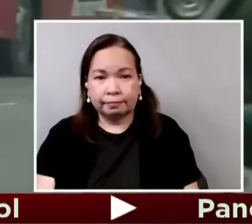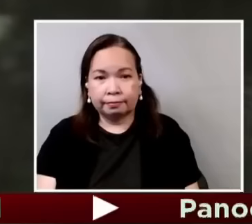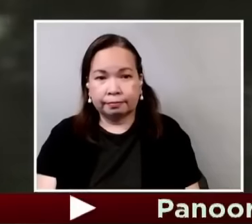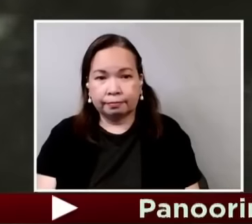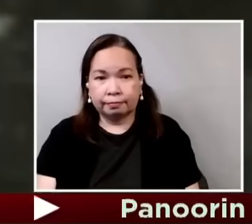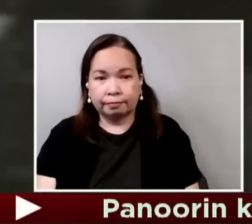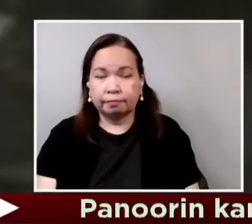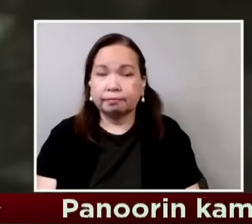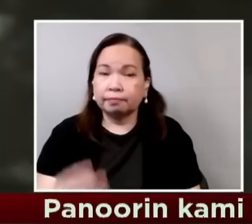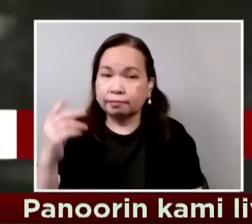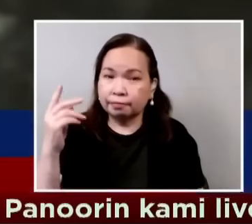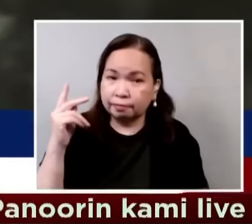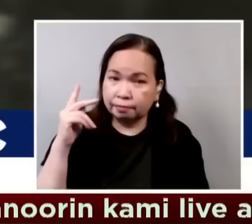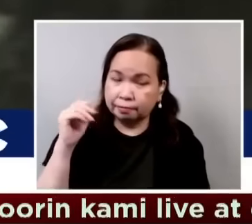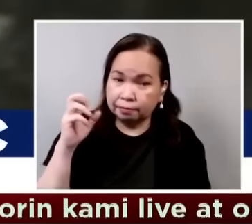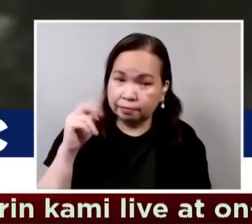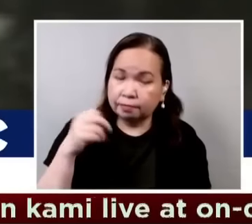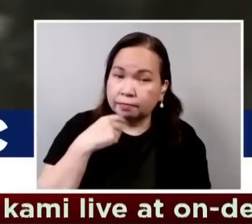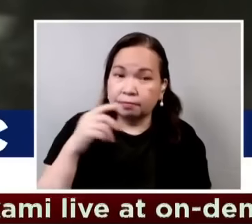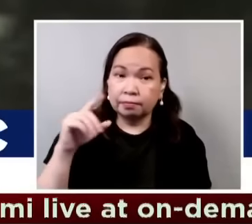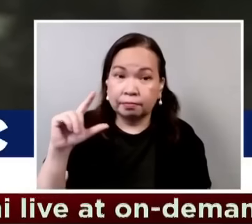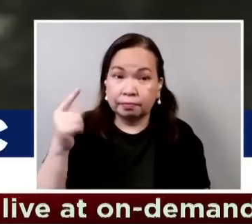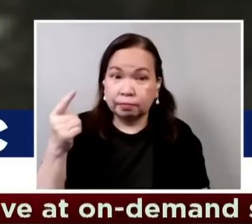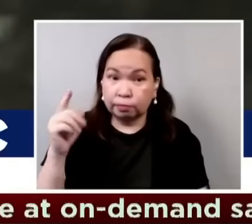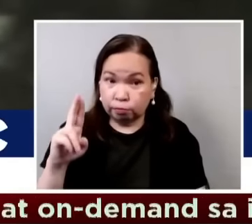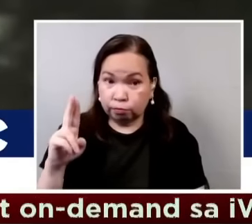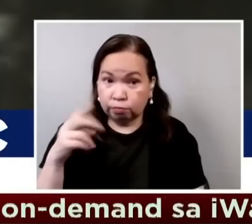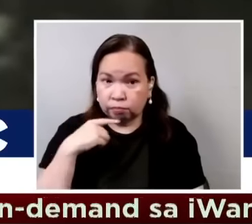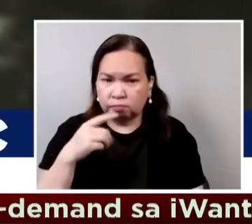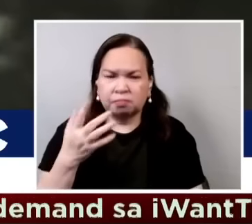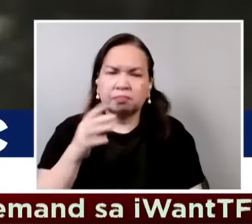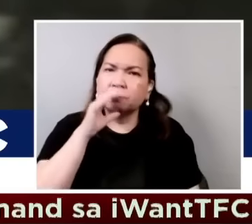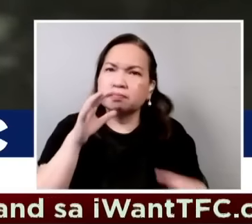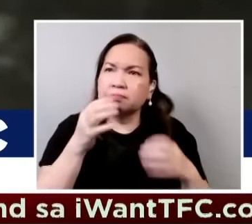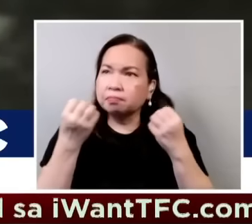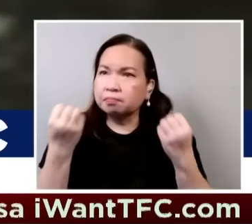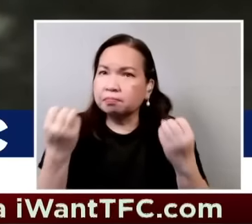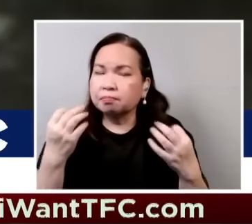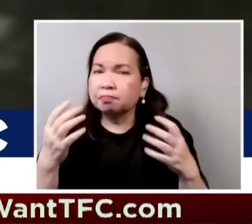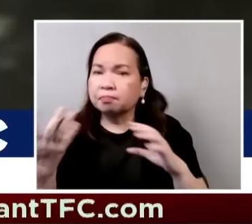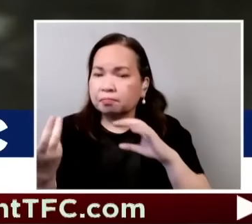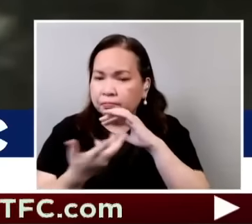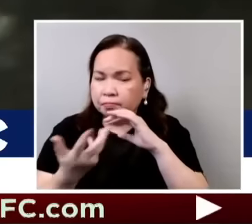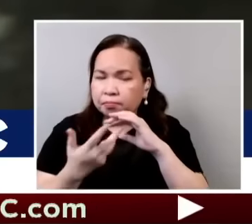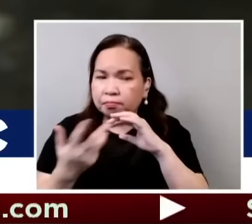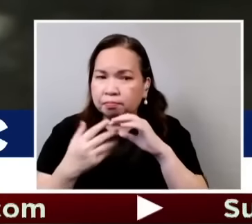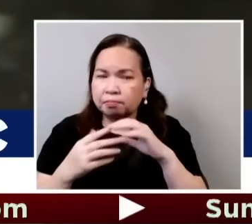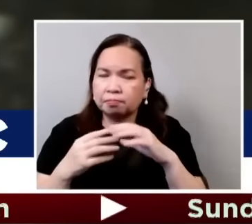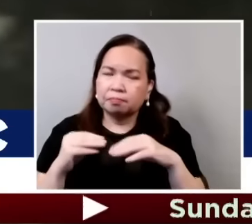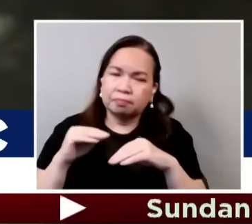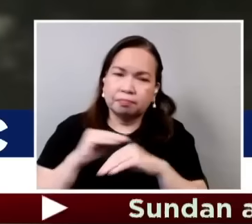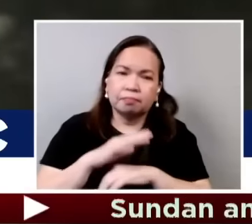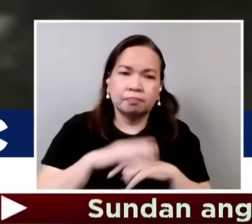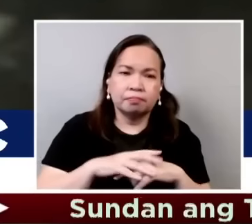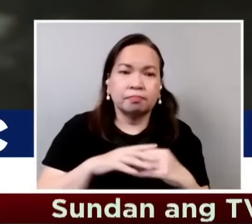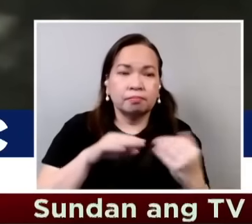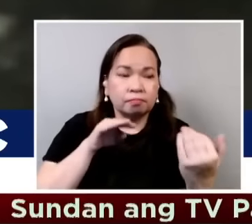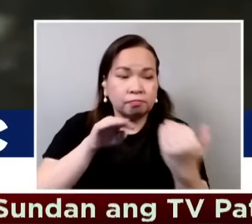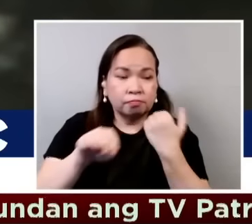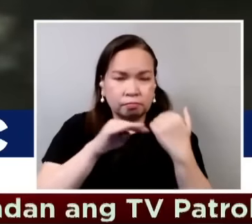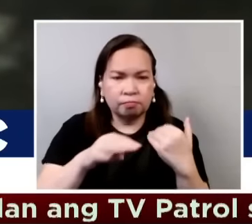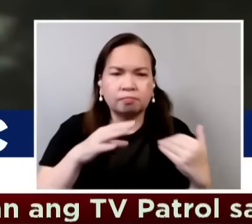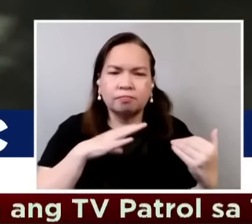Karen, ayon sa Manila LGU ay wala namang gaanong pasahero na apektado at hindi rin bumigat ang daloy ng trapiko dahil sa